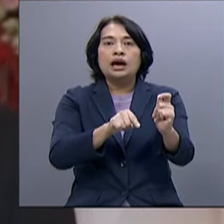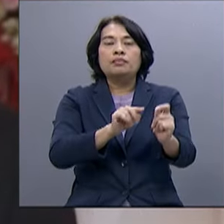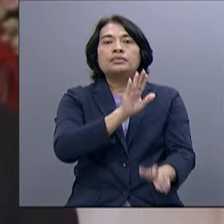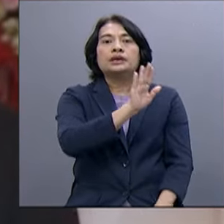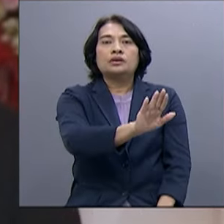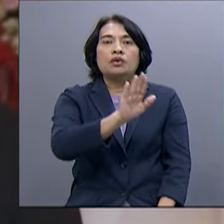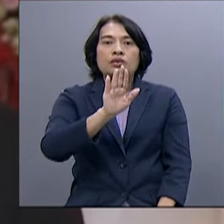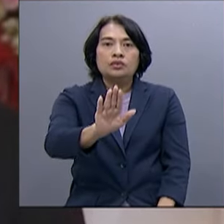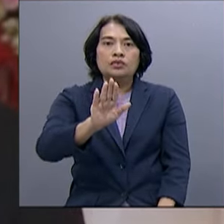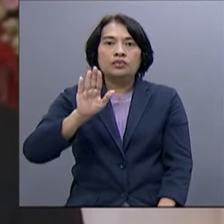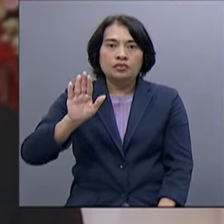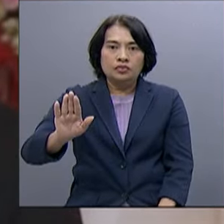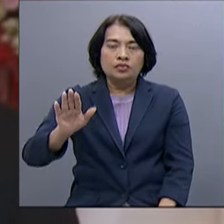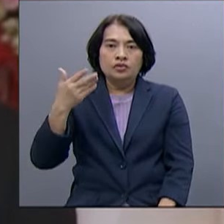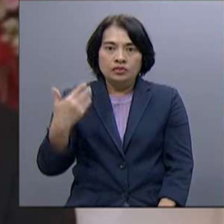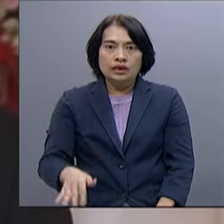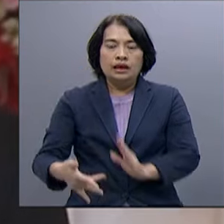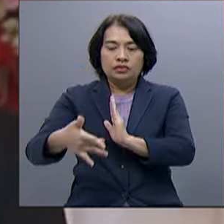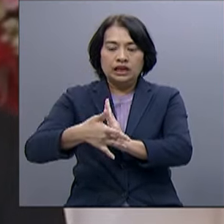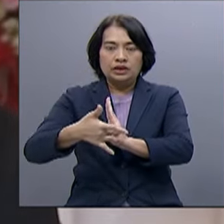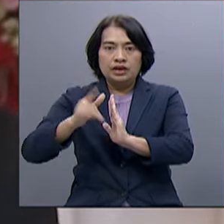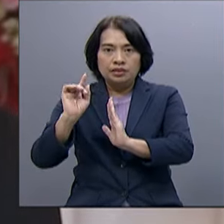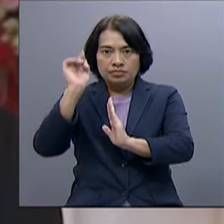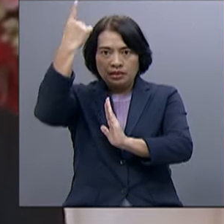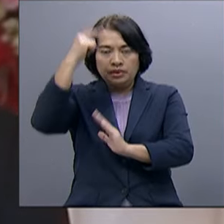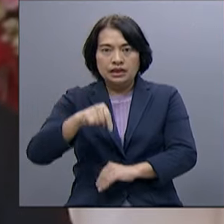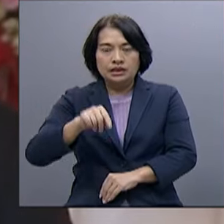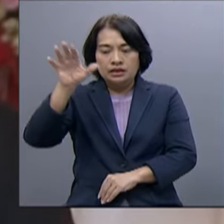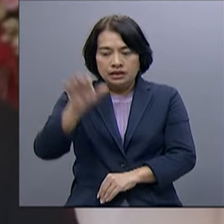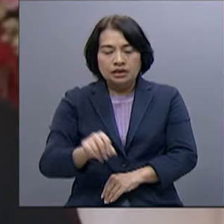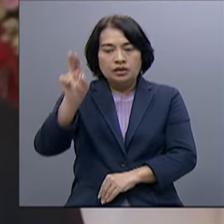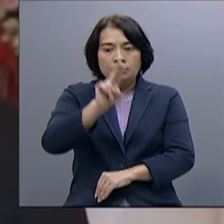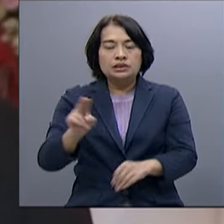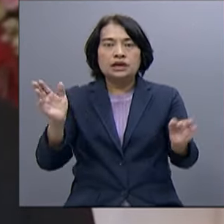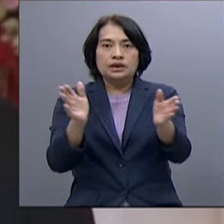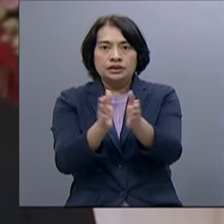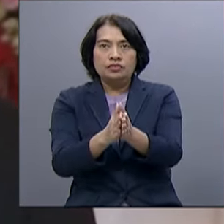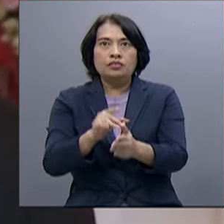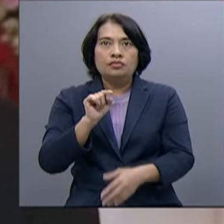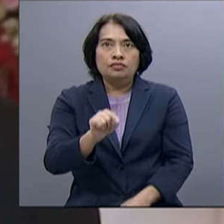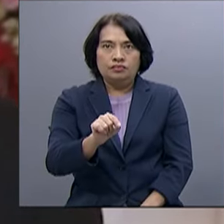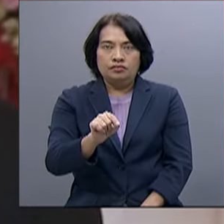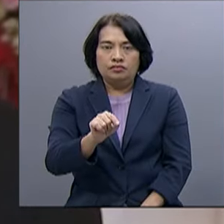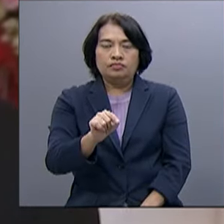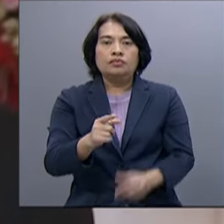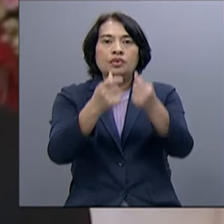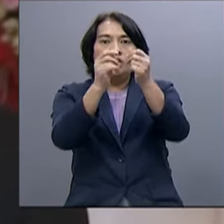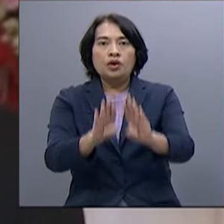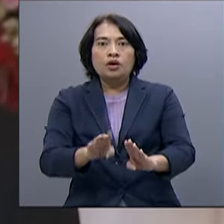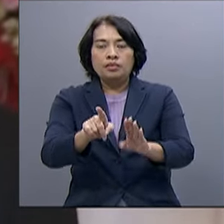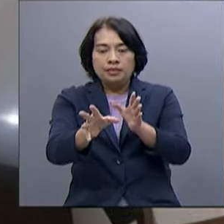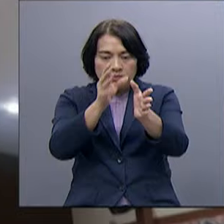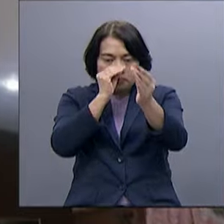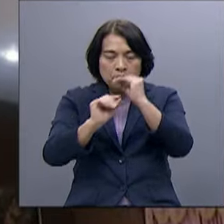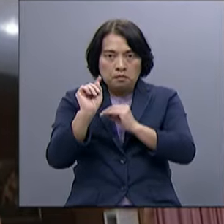แล้วก็สามารถใช้เทคโนโลยีที่ล้ำสมัยได้ด้วยไปด้วยกันพร้อมกันค่ะสามารถออกแบบการเรียนรู้ได้ทันสมัยม